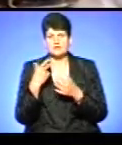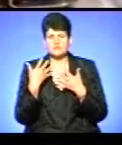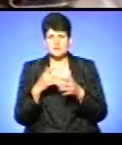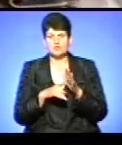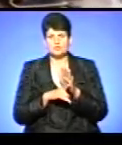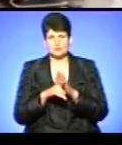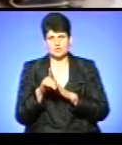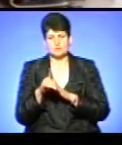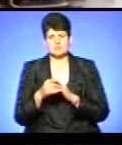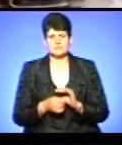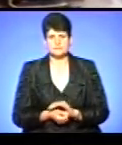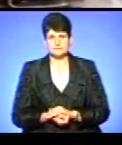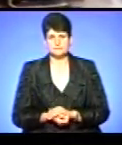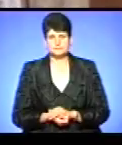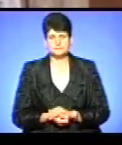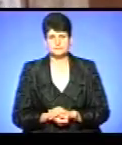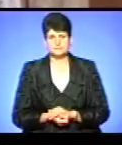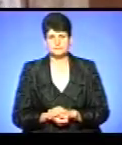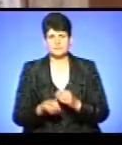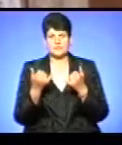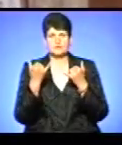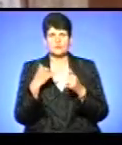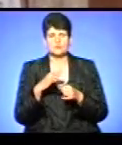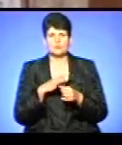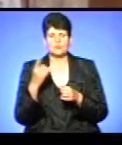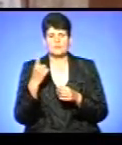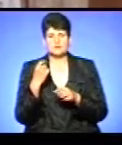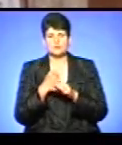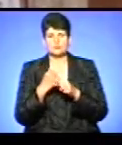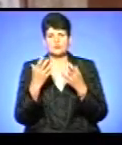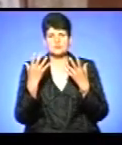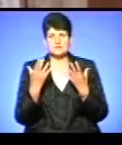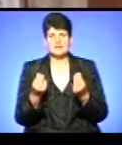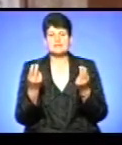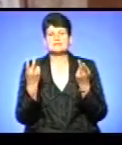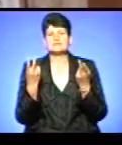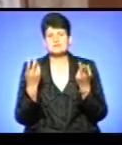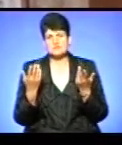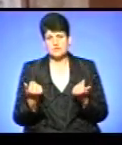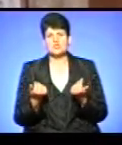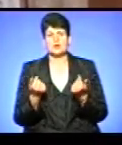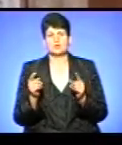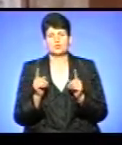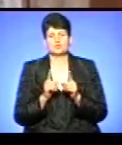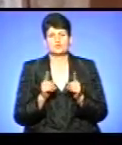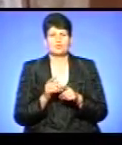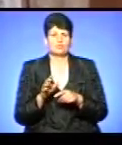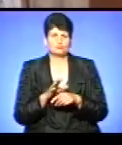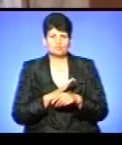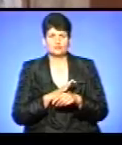розпочалося повноцінно. Сьогодні був перший робочий день. Звичайно, що було